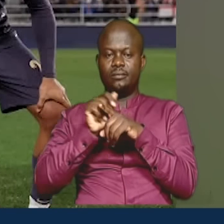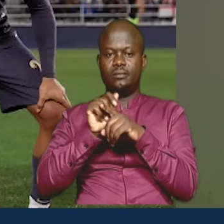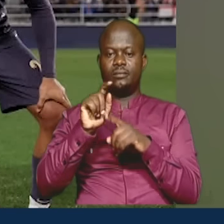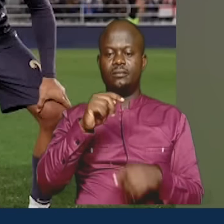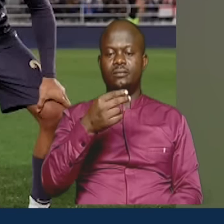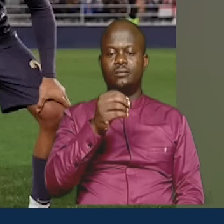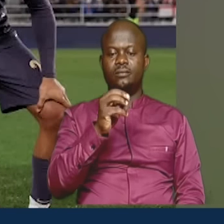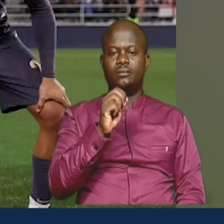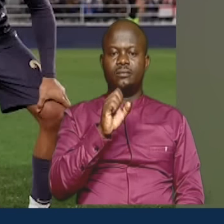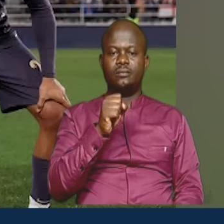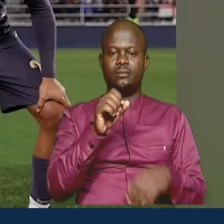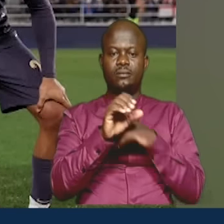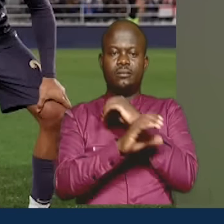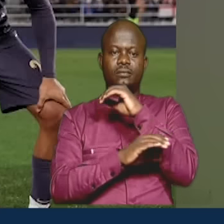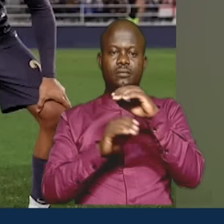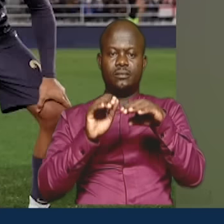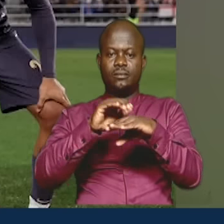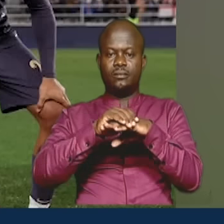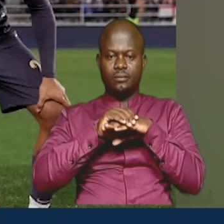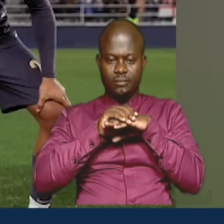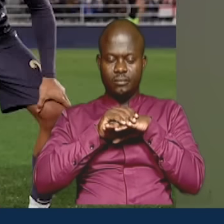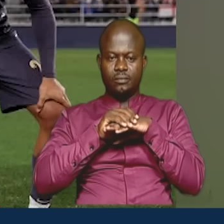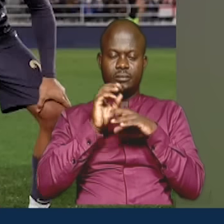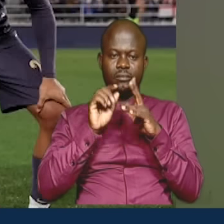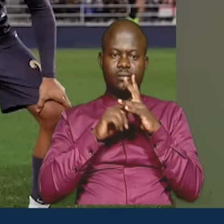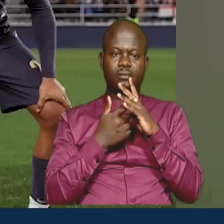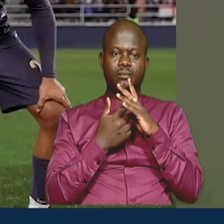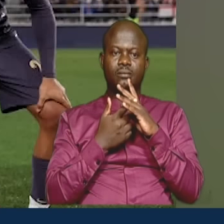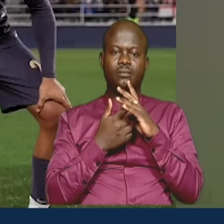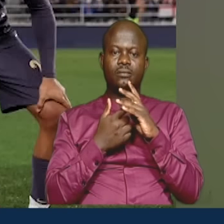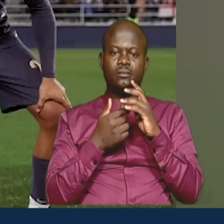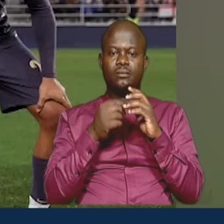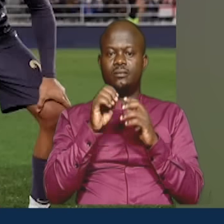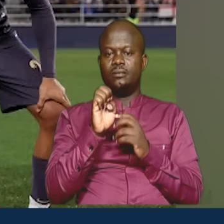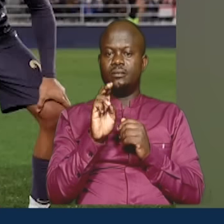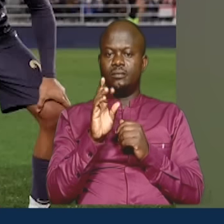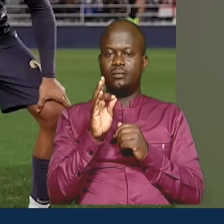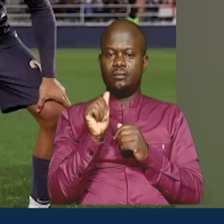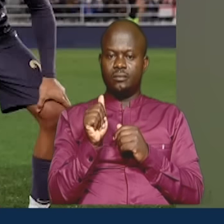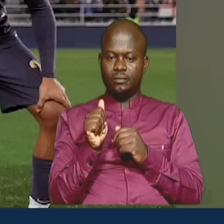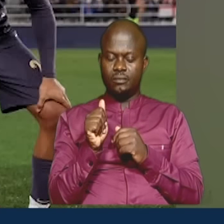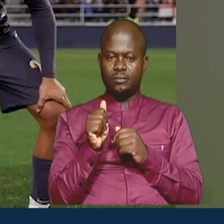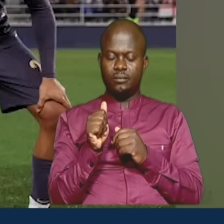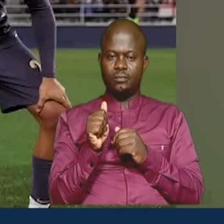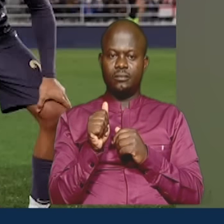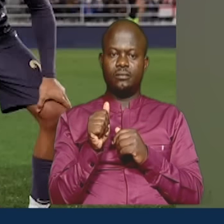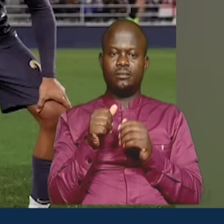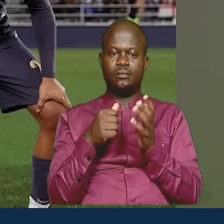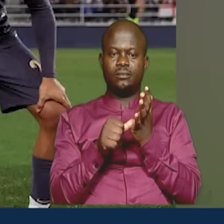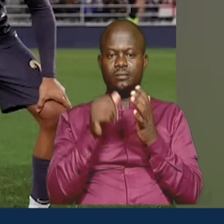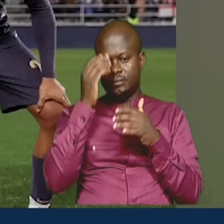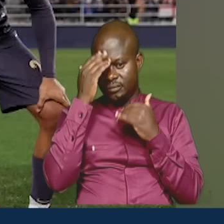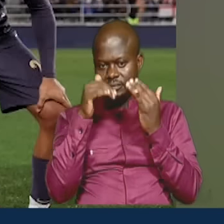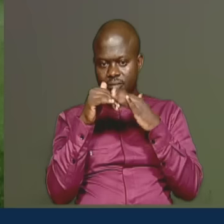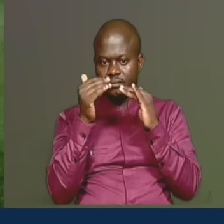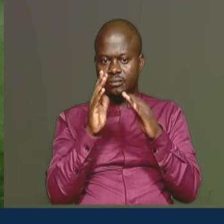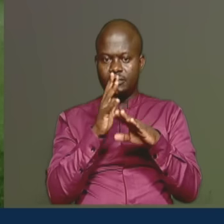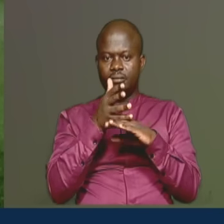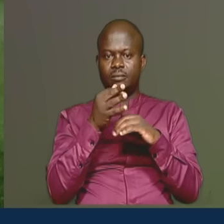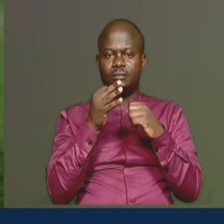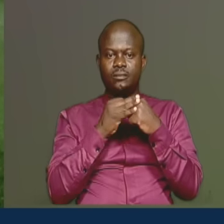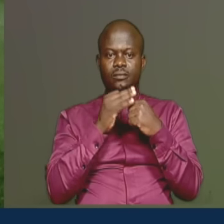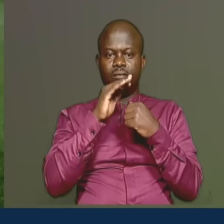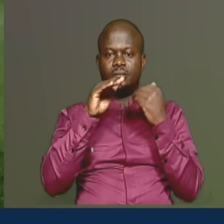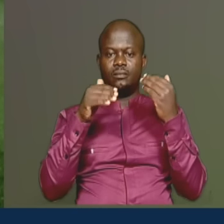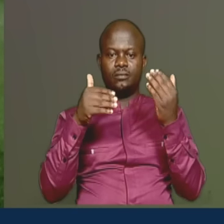Tuchel ikipe y'igihugu y'Ubwongereza navuga ko agiye gutangira imikino ya UEFA Nations League mu bibazo kwera ko abakinnyi bagera ku munani